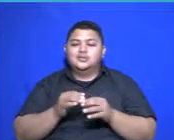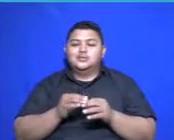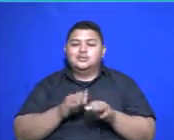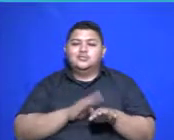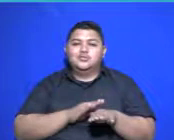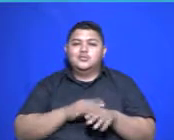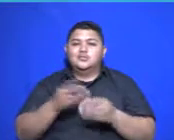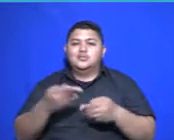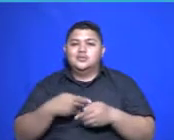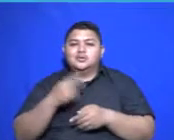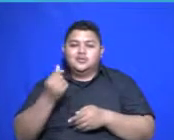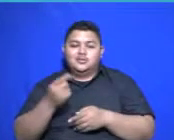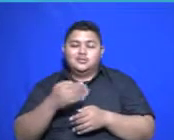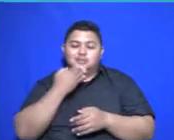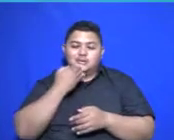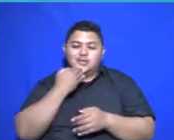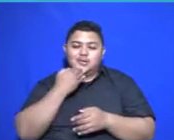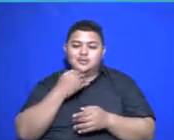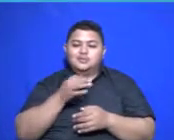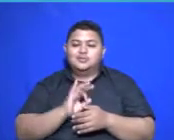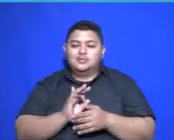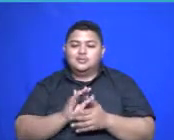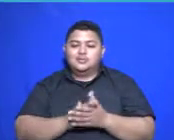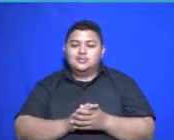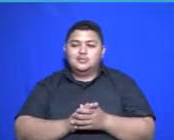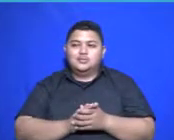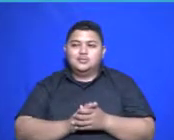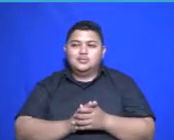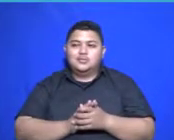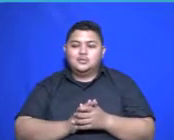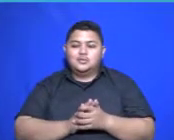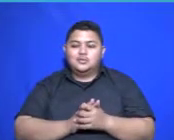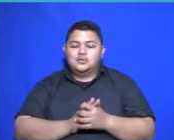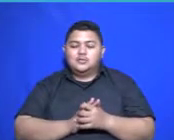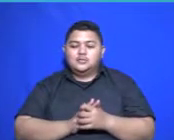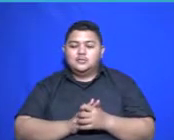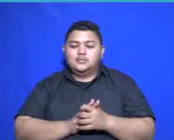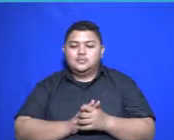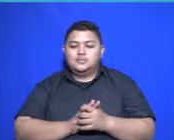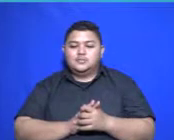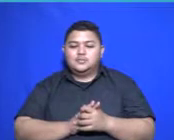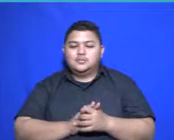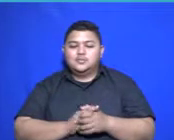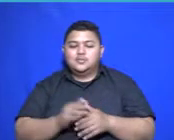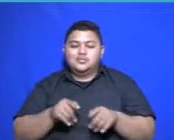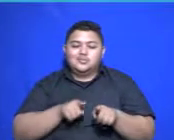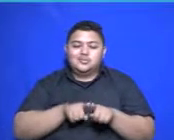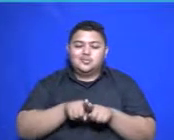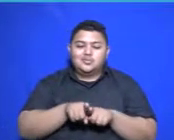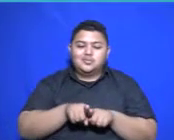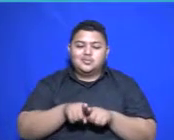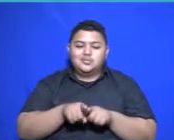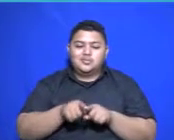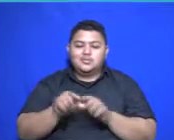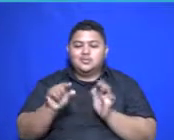kebudayaan itu mendapatkan THK. Biasanya yang nempel aja di pendidikan ya. Ya, ini juga seiring dengan disahkannya